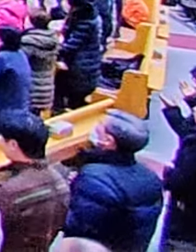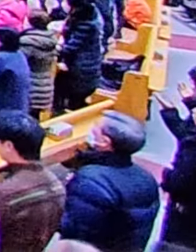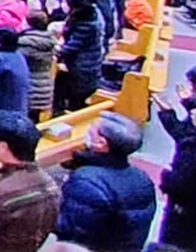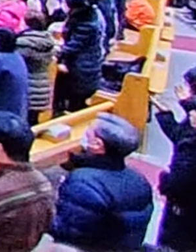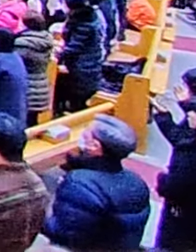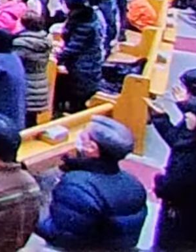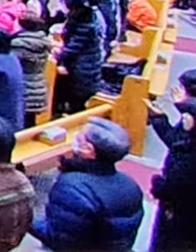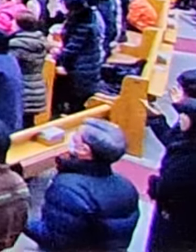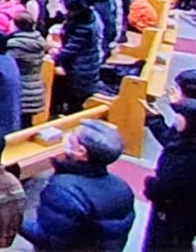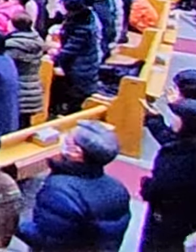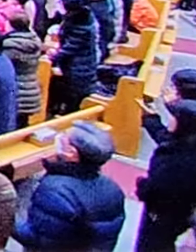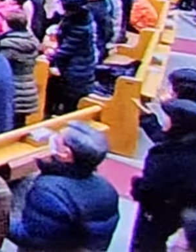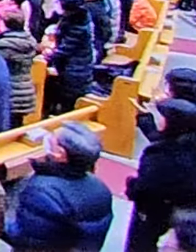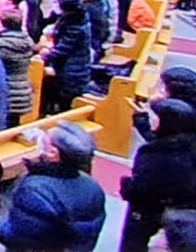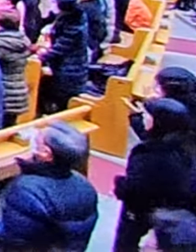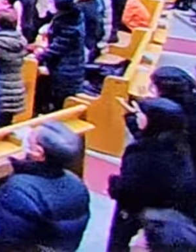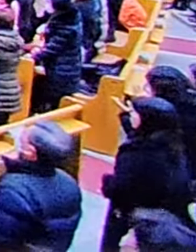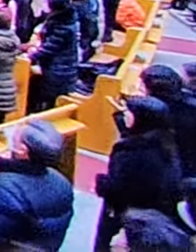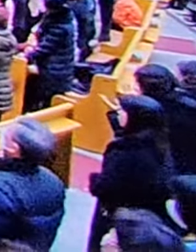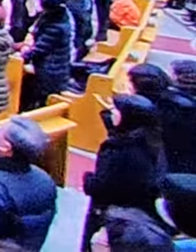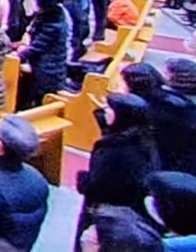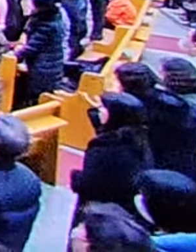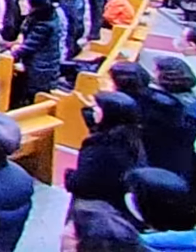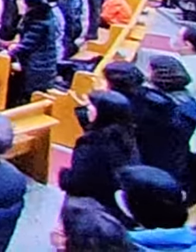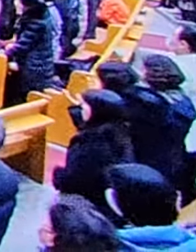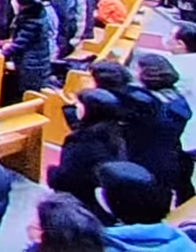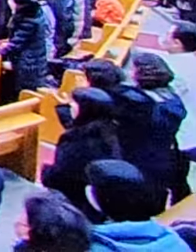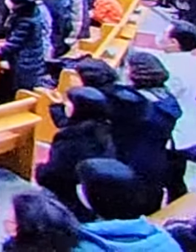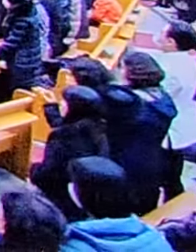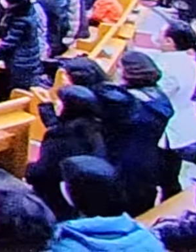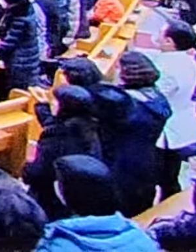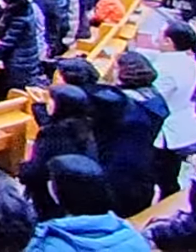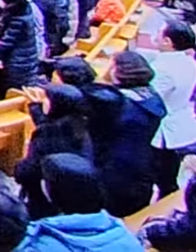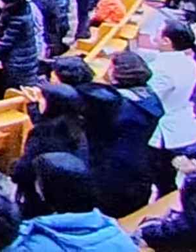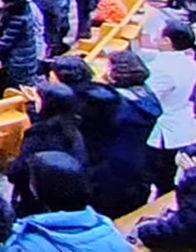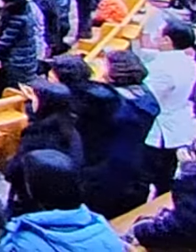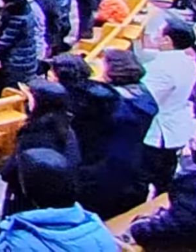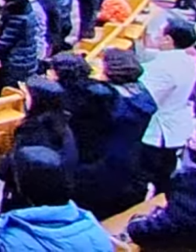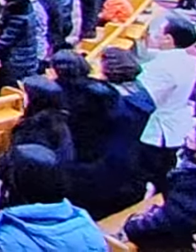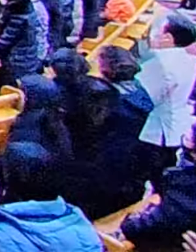감사합니다. 영광적 열반에 주옵소서. 함께 하여 주옵소서.